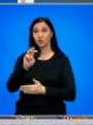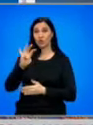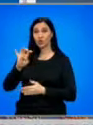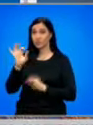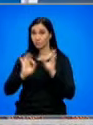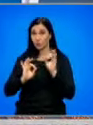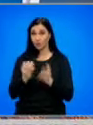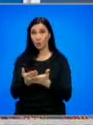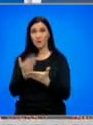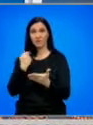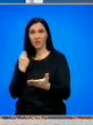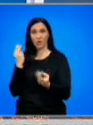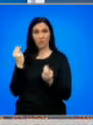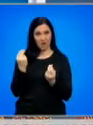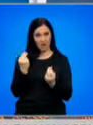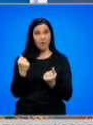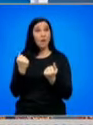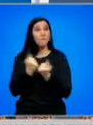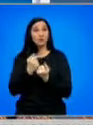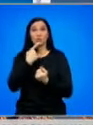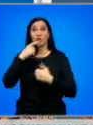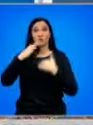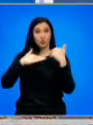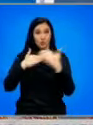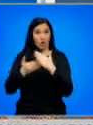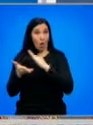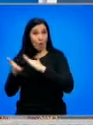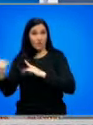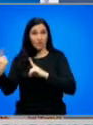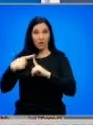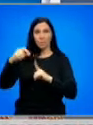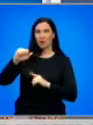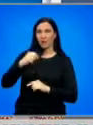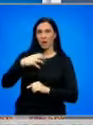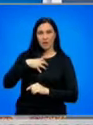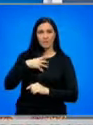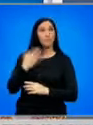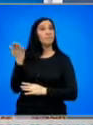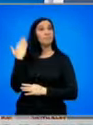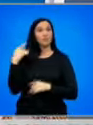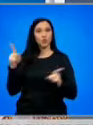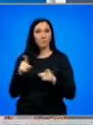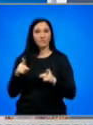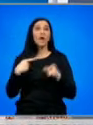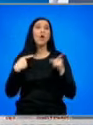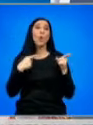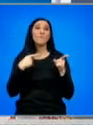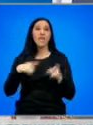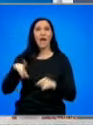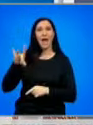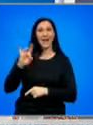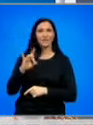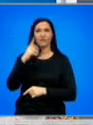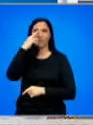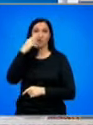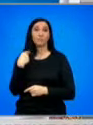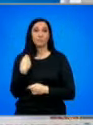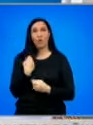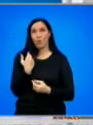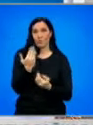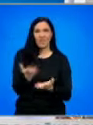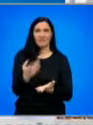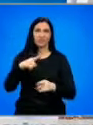и 40% от авансовите пари вместо за строителство са отивали към партия ГЕРБ. Бившите управляващи обвиниха Рашков в лъжа и го дават